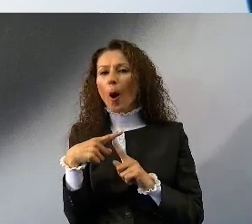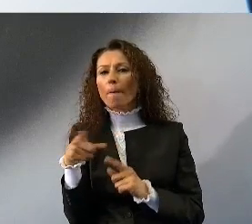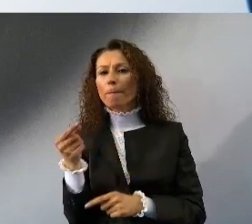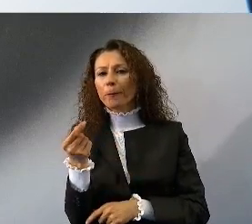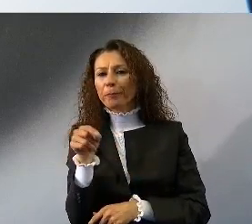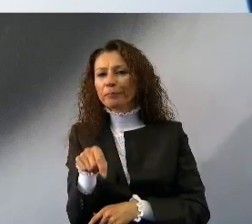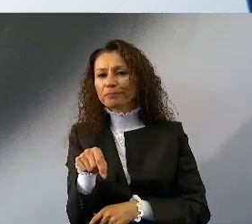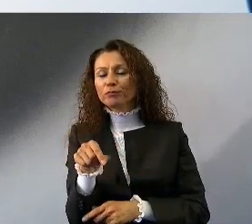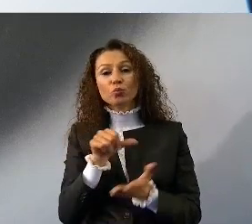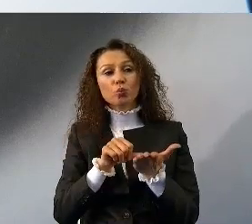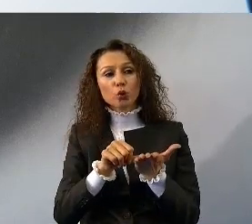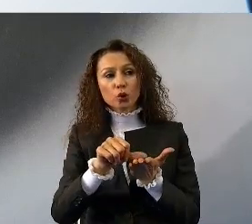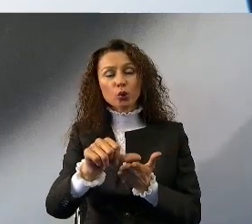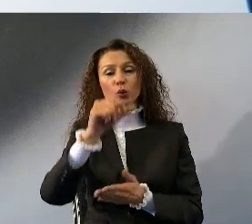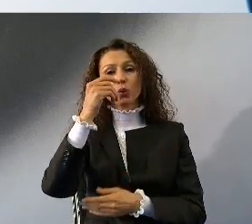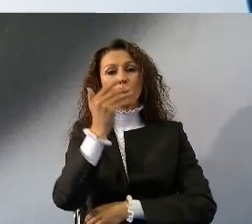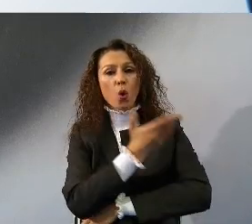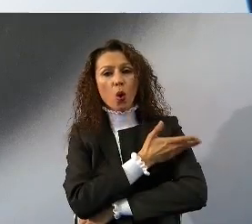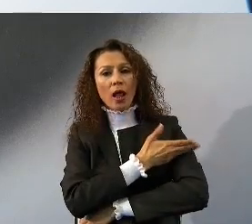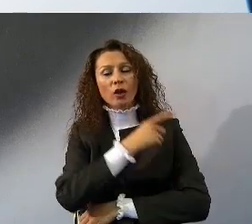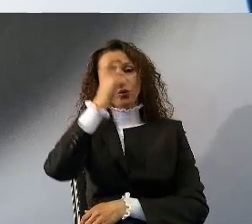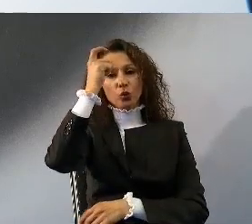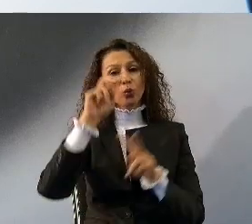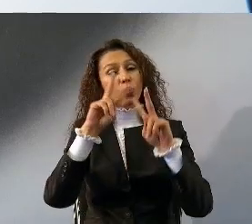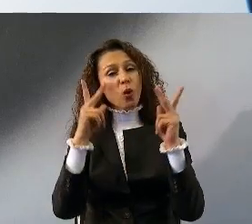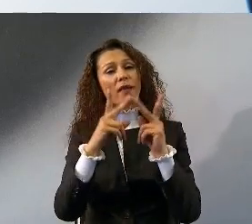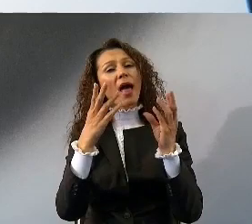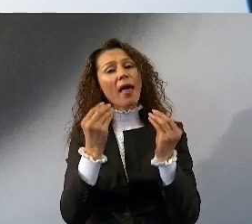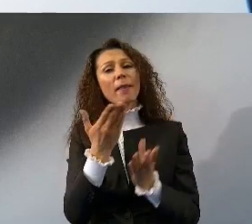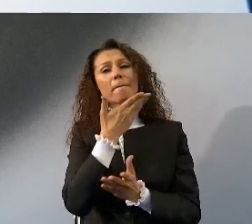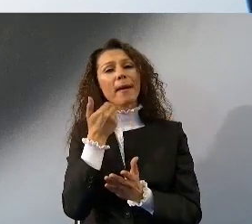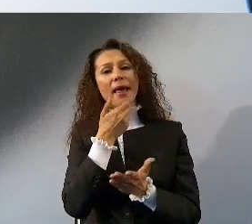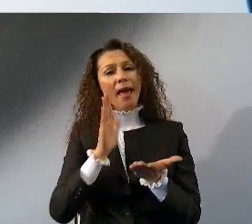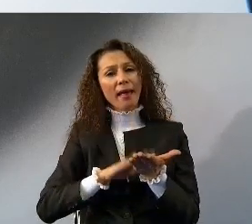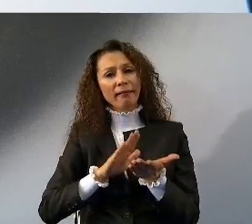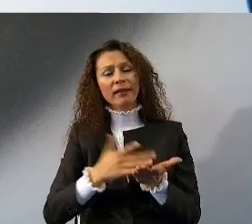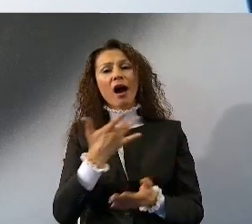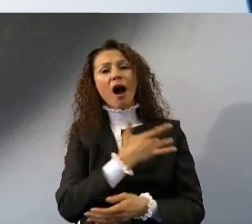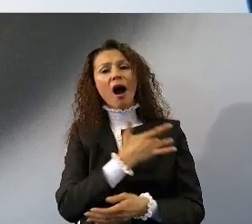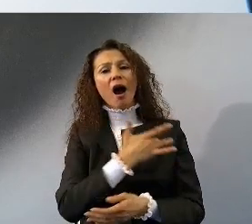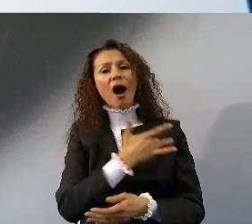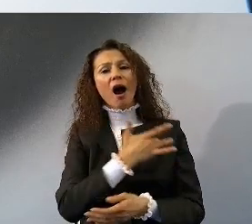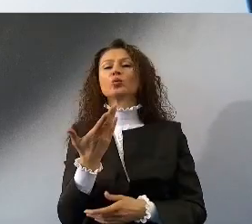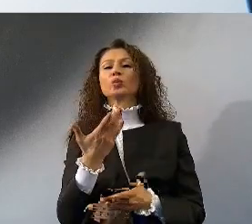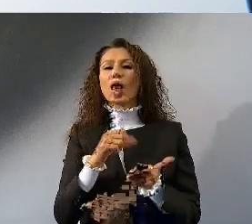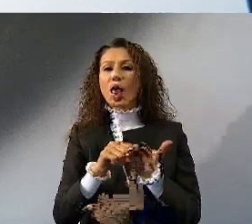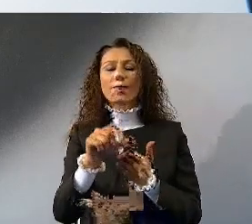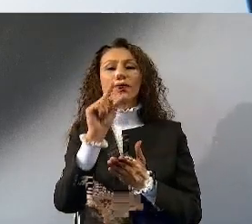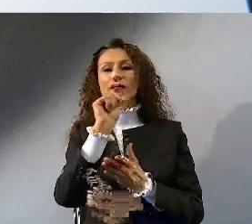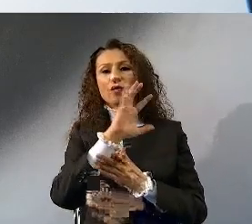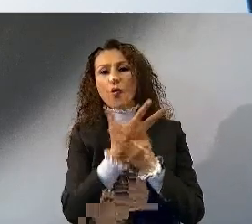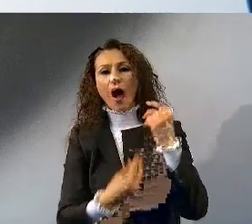bütün bir ülkenin, dünyanın en bereketli topraklarından Anadolu'nun kuraklaşmasının sebebi de